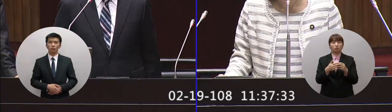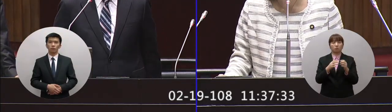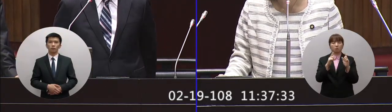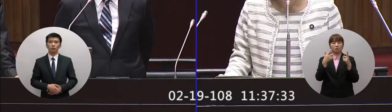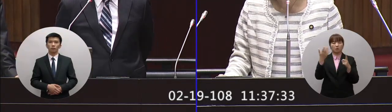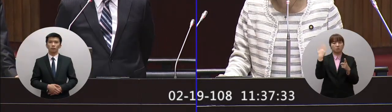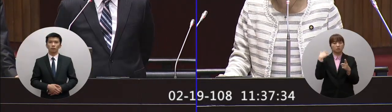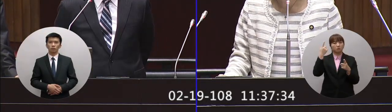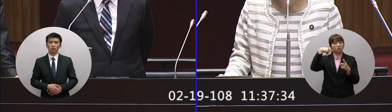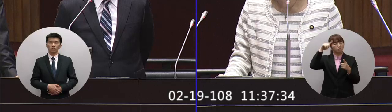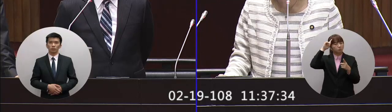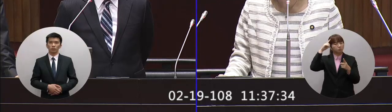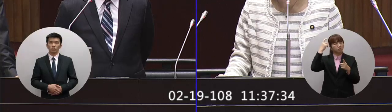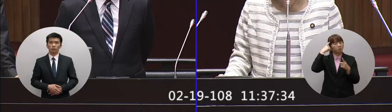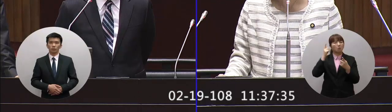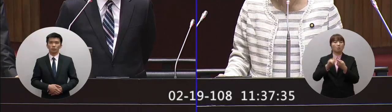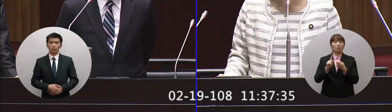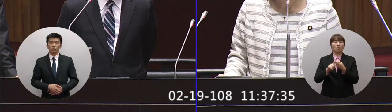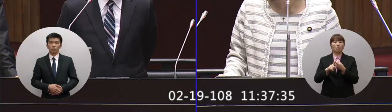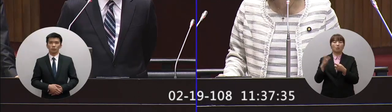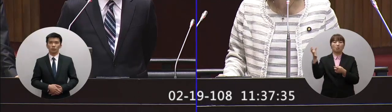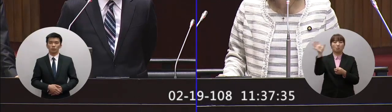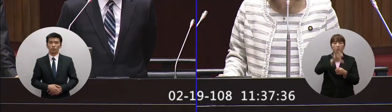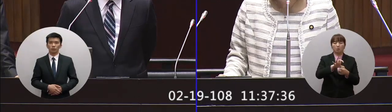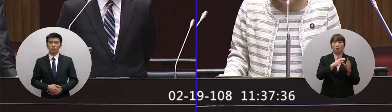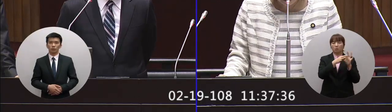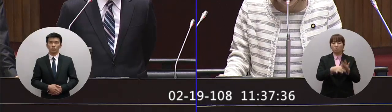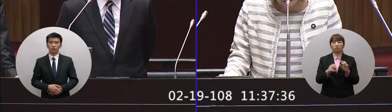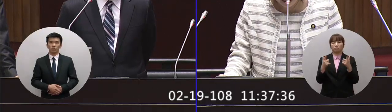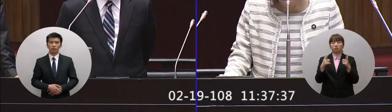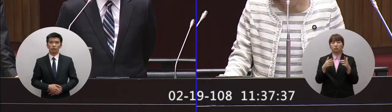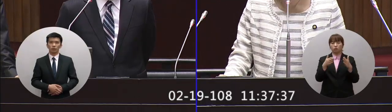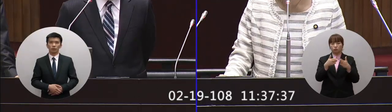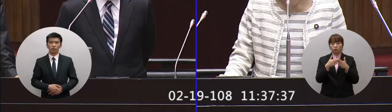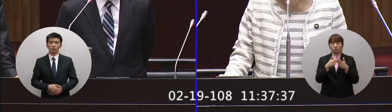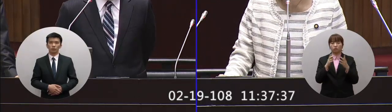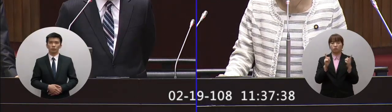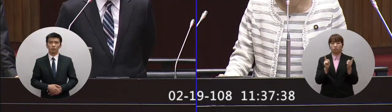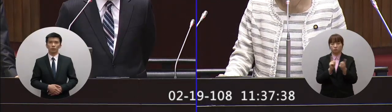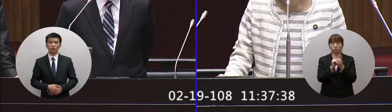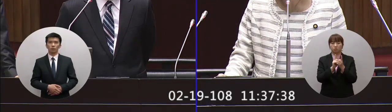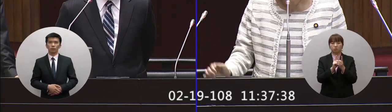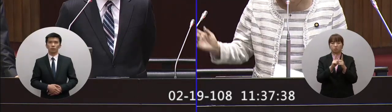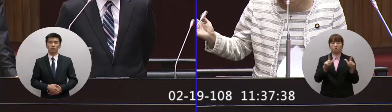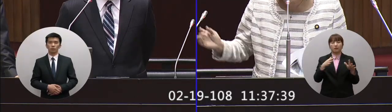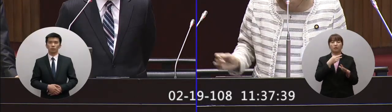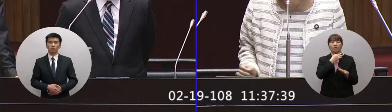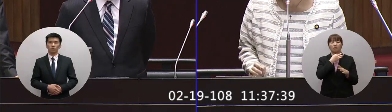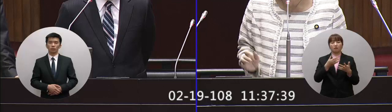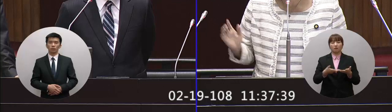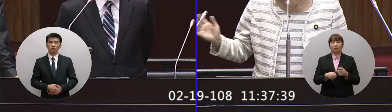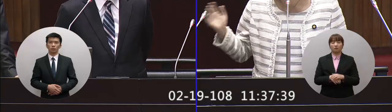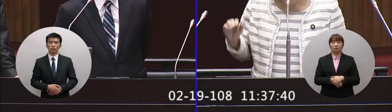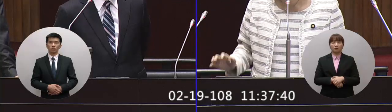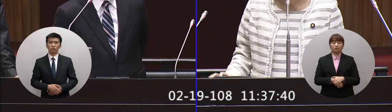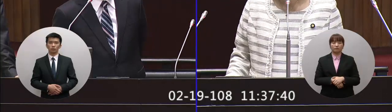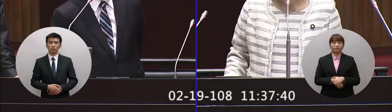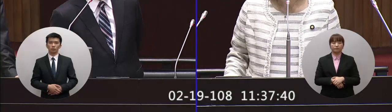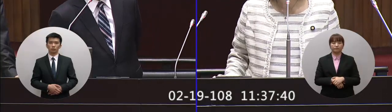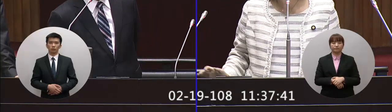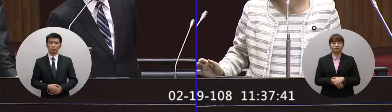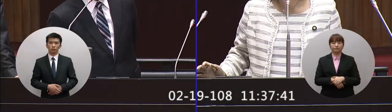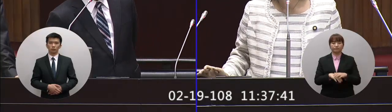把过去视为理所当然的继续再走下去，应该会碰到非常大的一个这个瓶颈。好，所以现